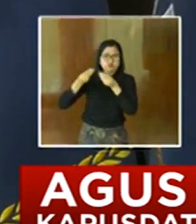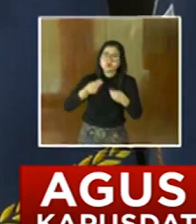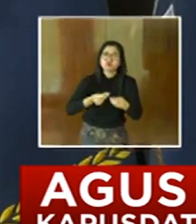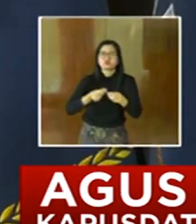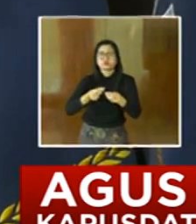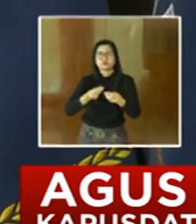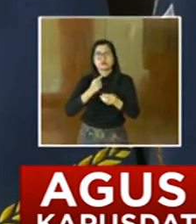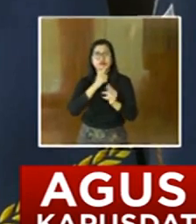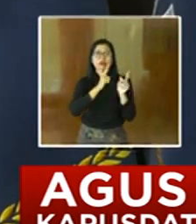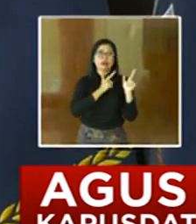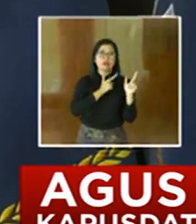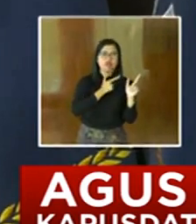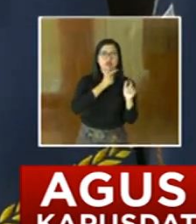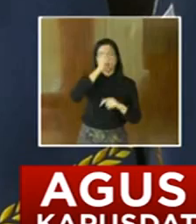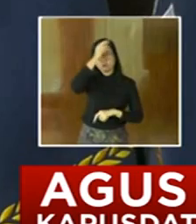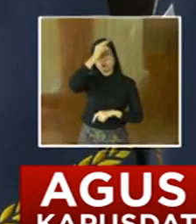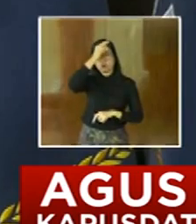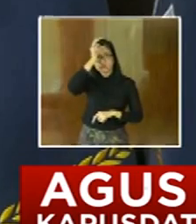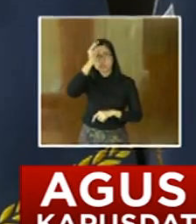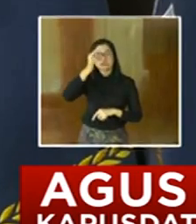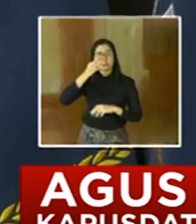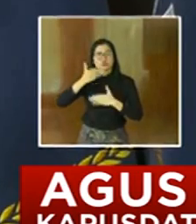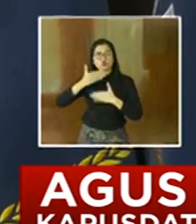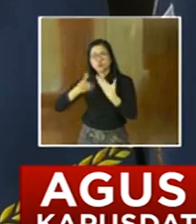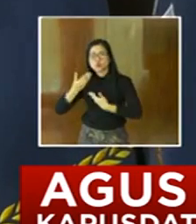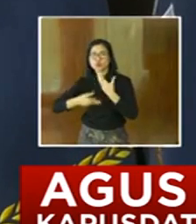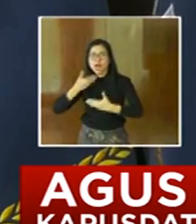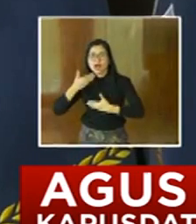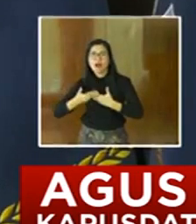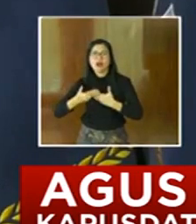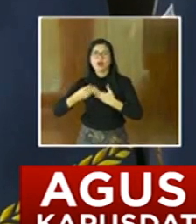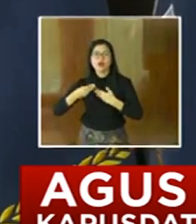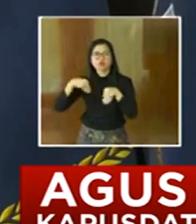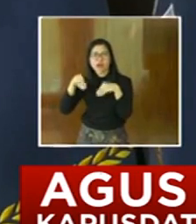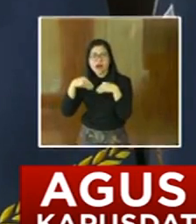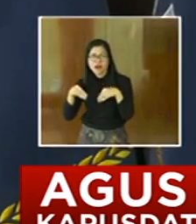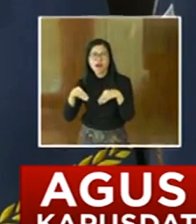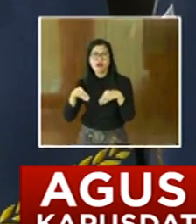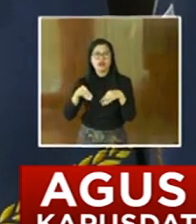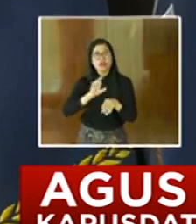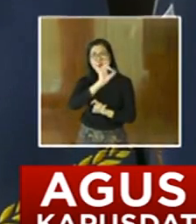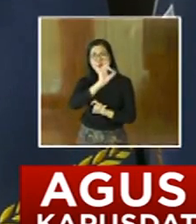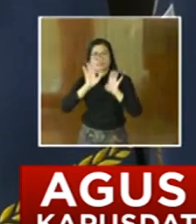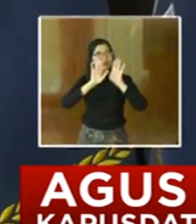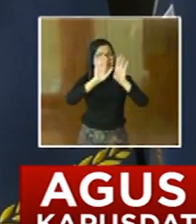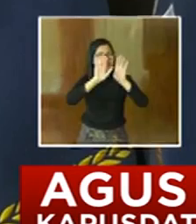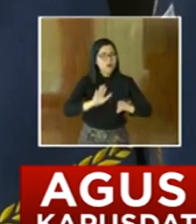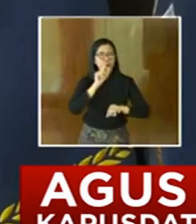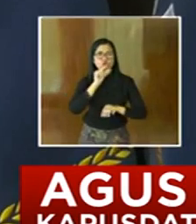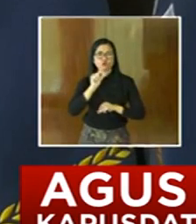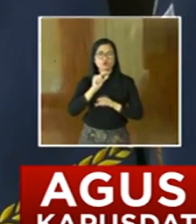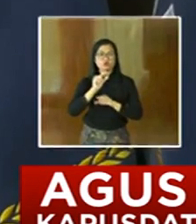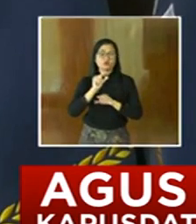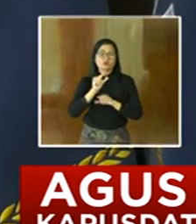baik dari tni-polri dunia usaha media dan sebagainya untuk mendukung operasi percepatan penanggulangan